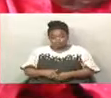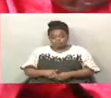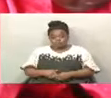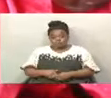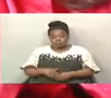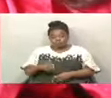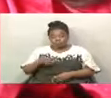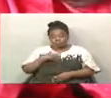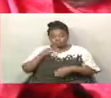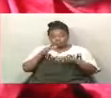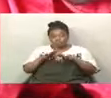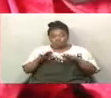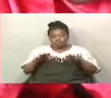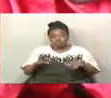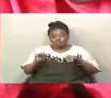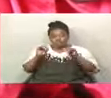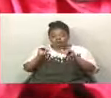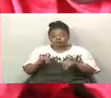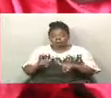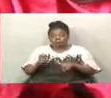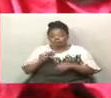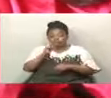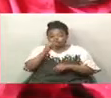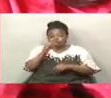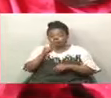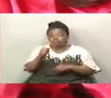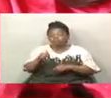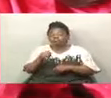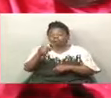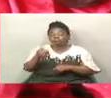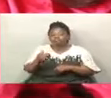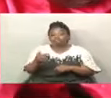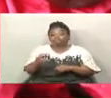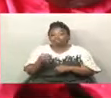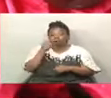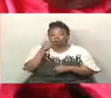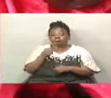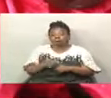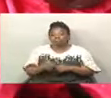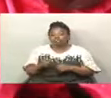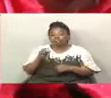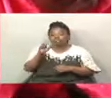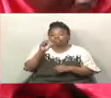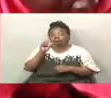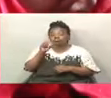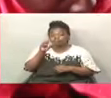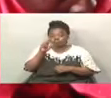ettaka lyange erijja kubeerako omugga n'omuzukulu n'omulala n'omulala nemugamba nti sibo kale